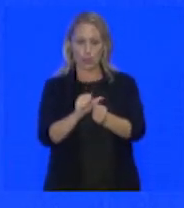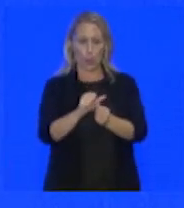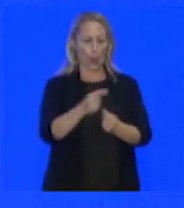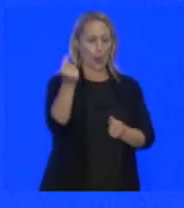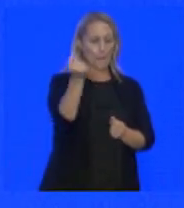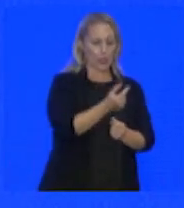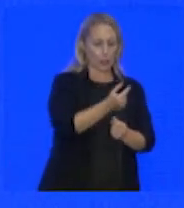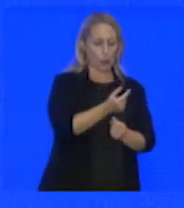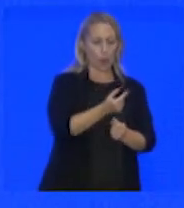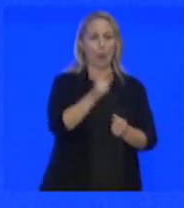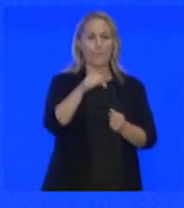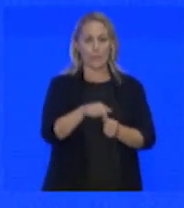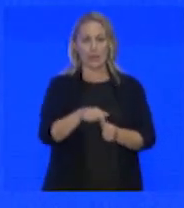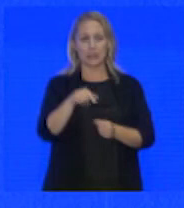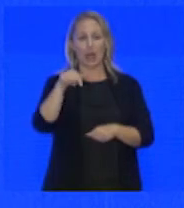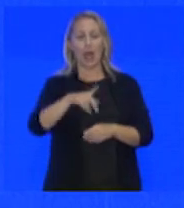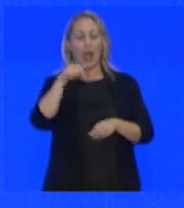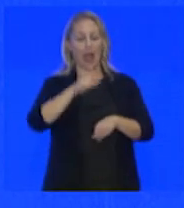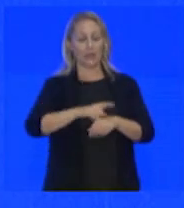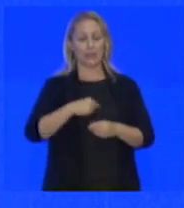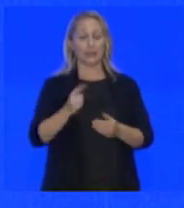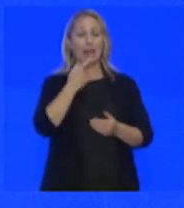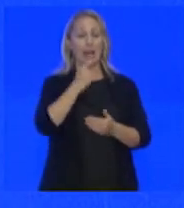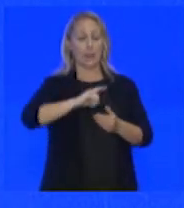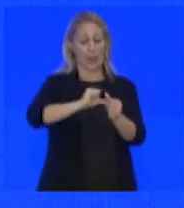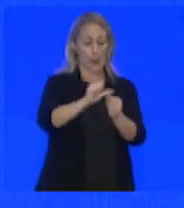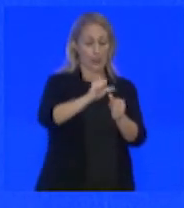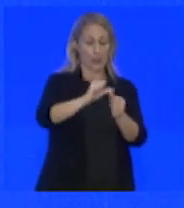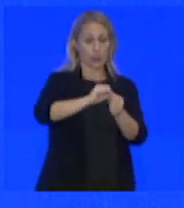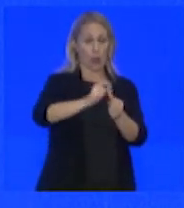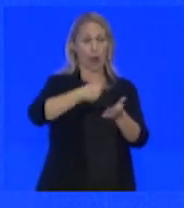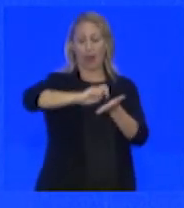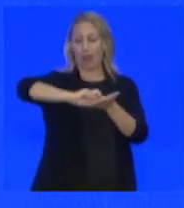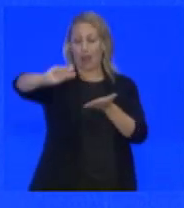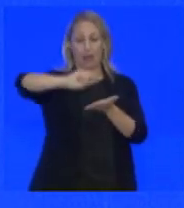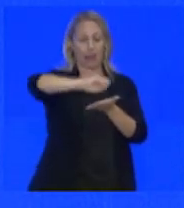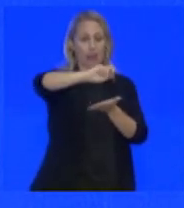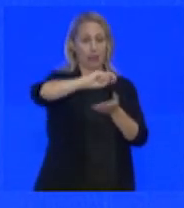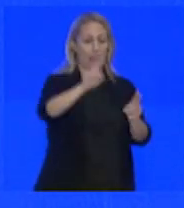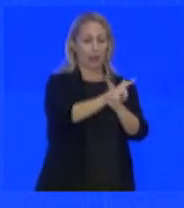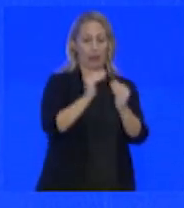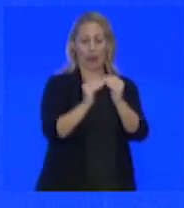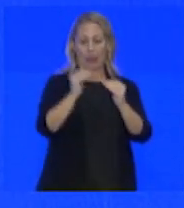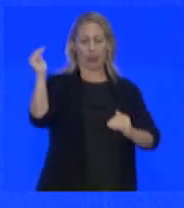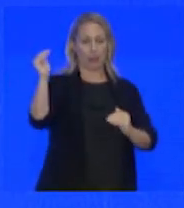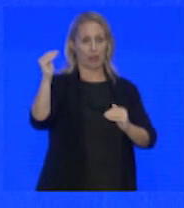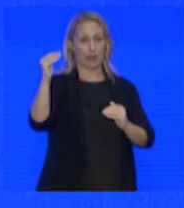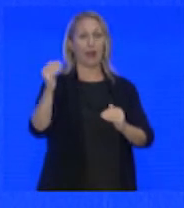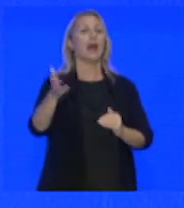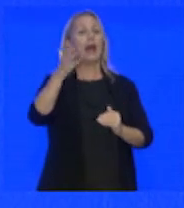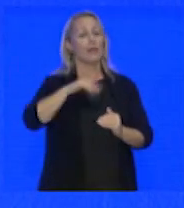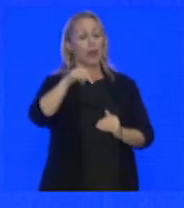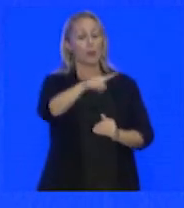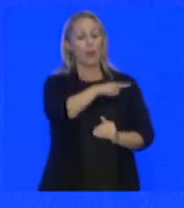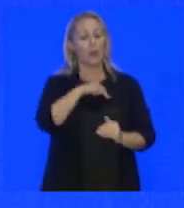κρατήσεις είναι τόσο υψηλές, ώστε να μειώνουν σημαντικά την αγοραστική δύναμη του εργαζόμενου. Αλλά και να αποθαρρύνουν τον